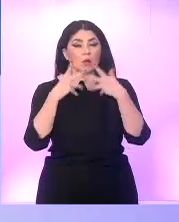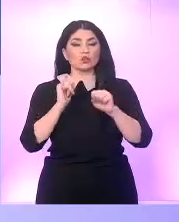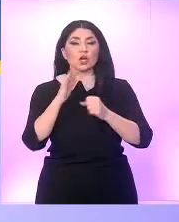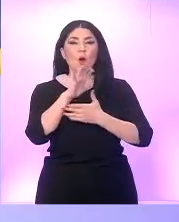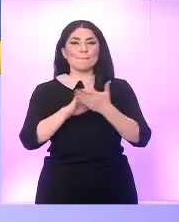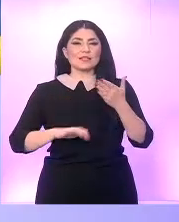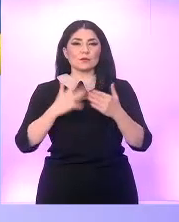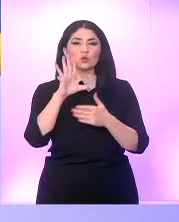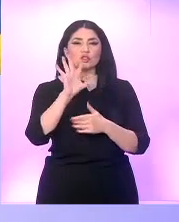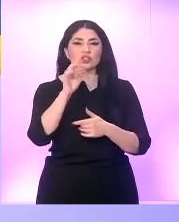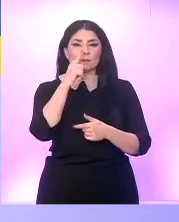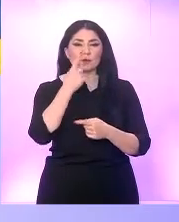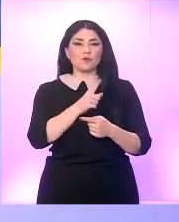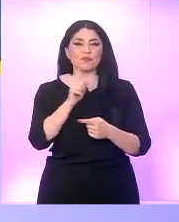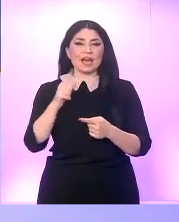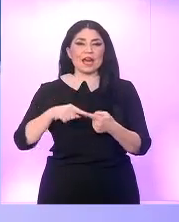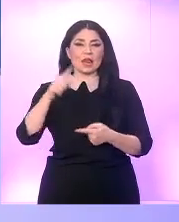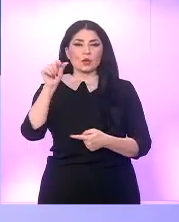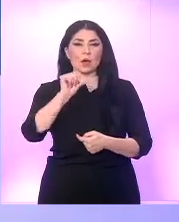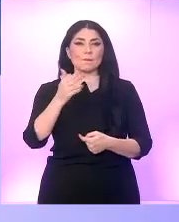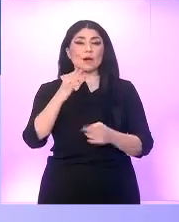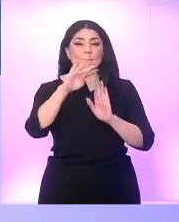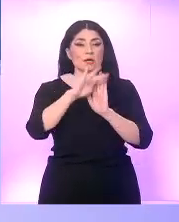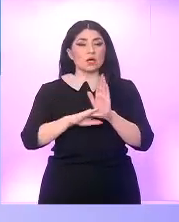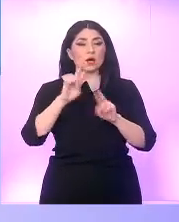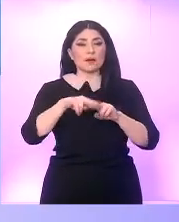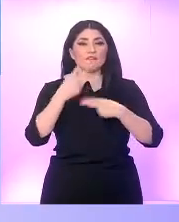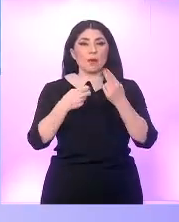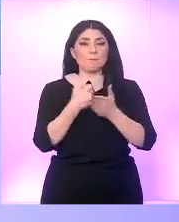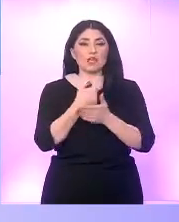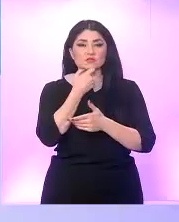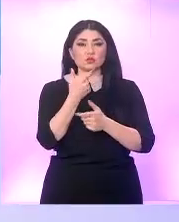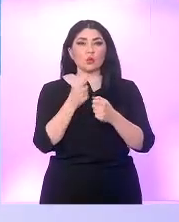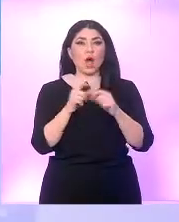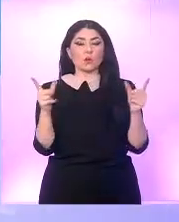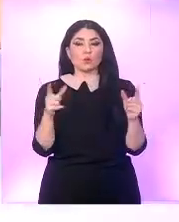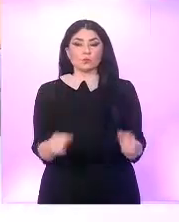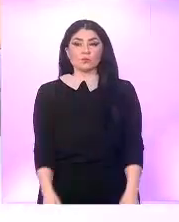50 de bani pentru fiecare litru de carburant, măsură care rămâne valabilă până la finalul anului.